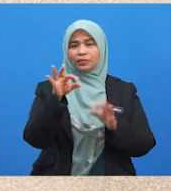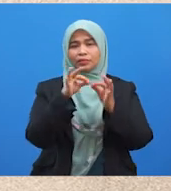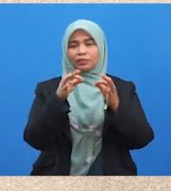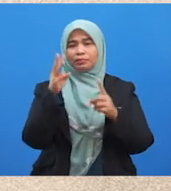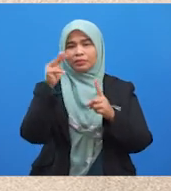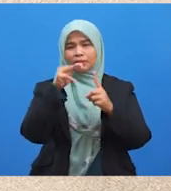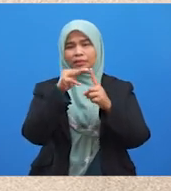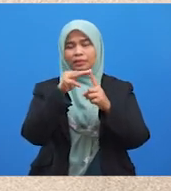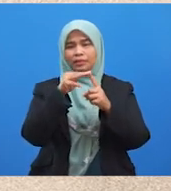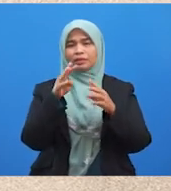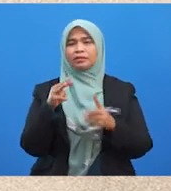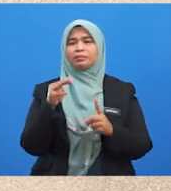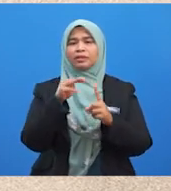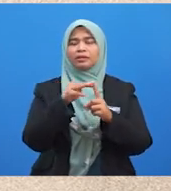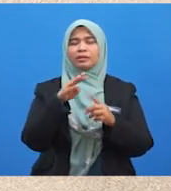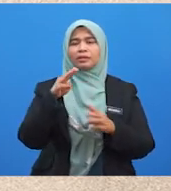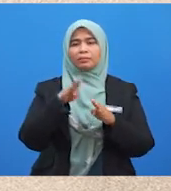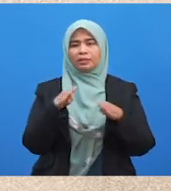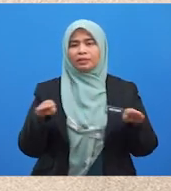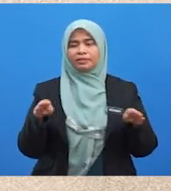markah adalah markah bahasa.